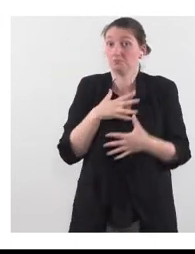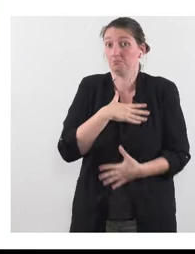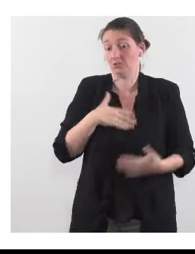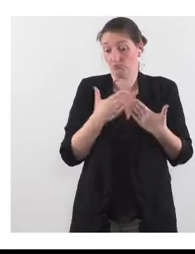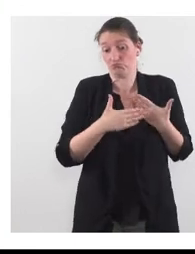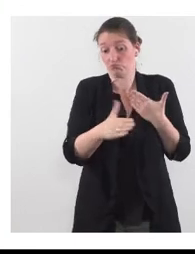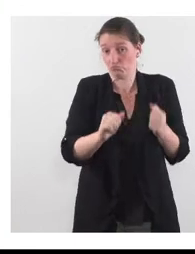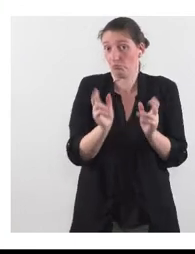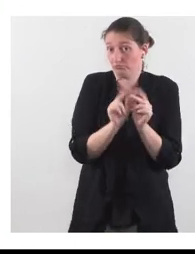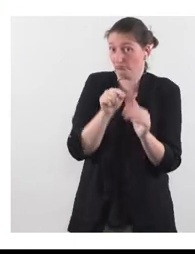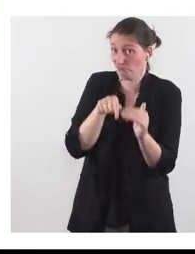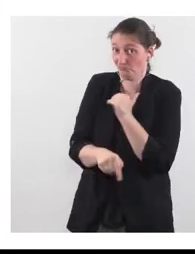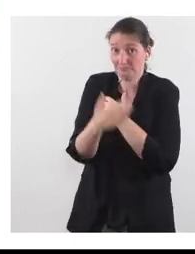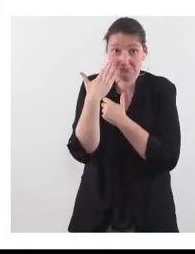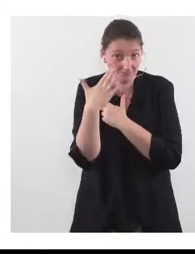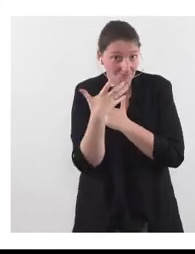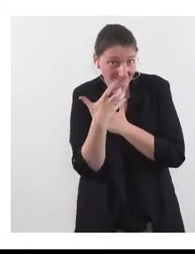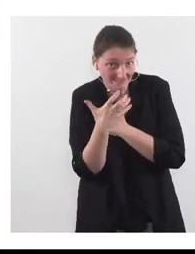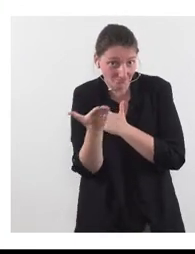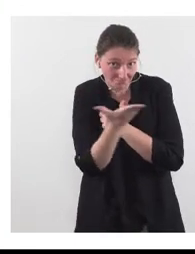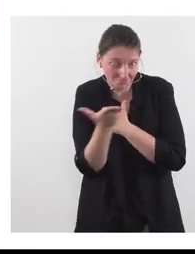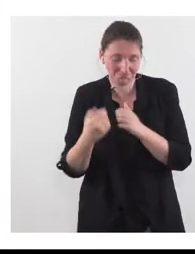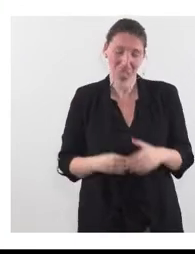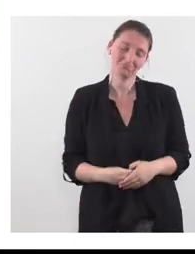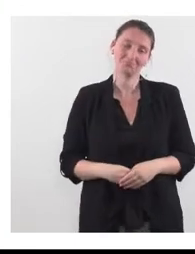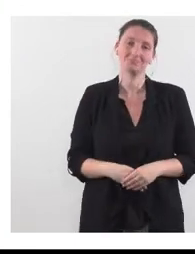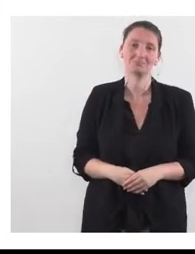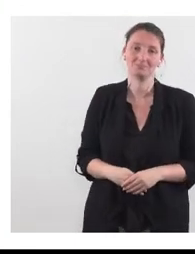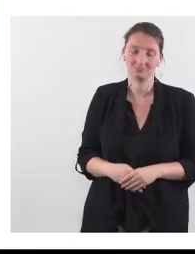parler si quelqu'un s'intéresse à ce sujet.